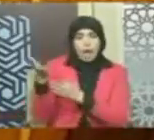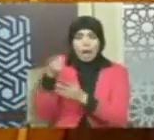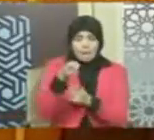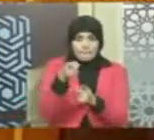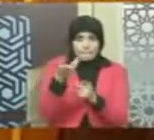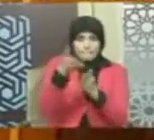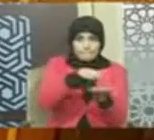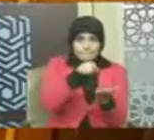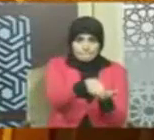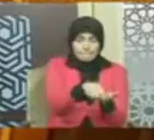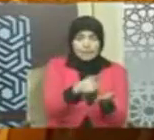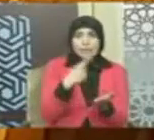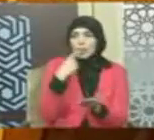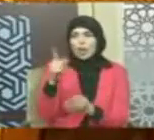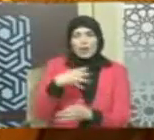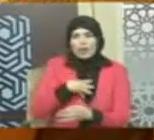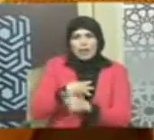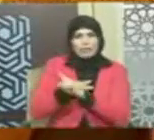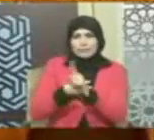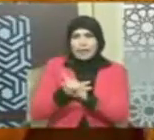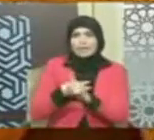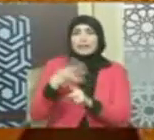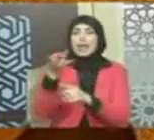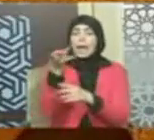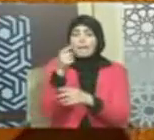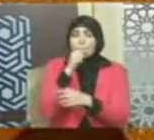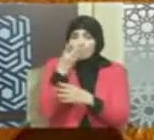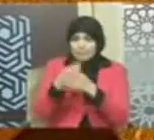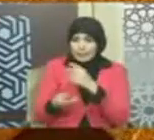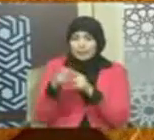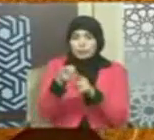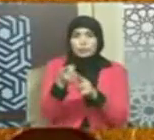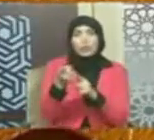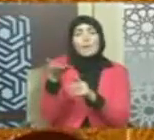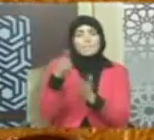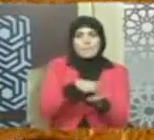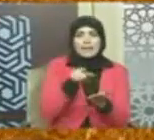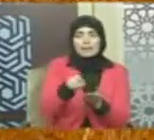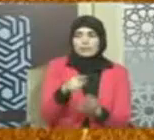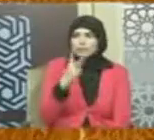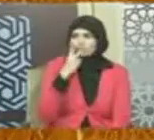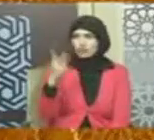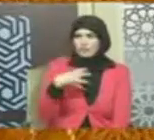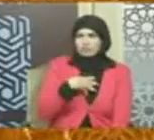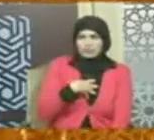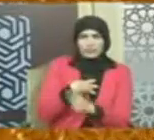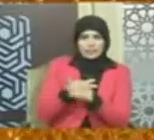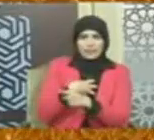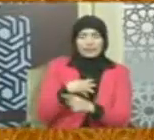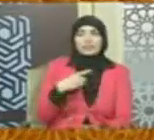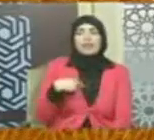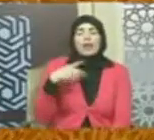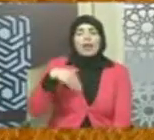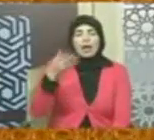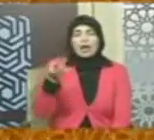عثمان، وزوجه ابنته الثانية. فلما مات طآه حزينا أن